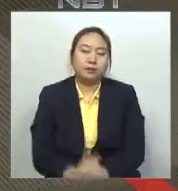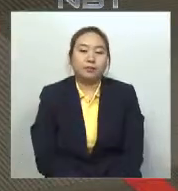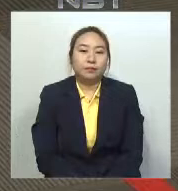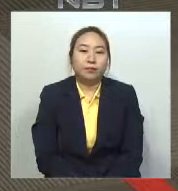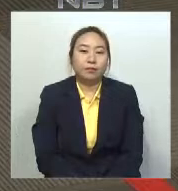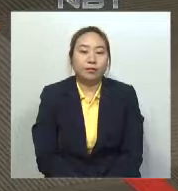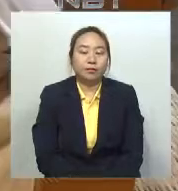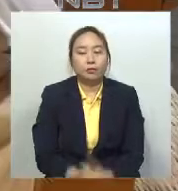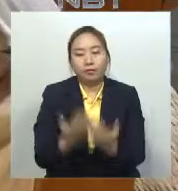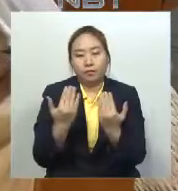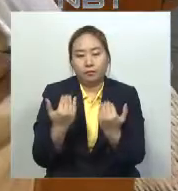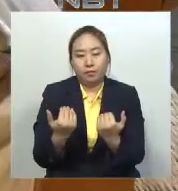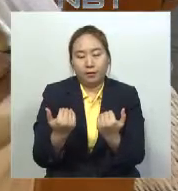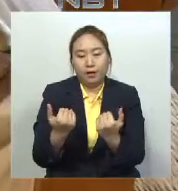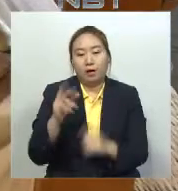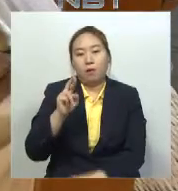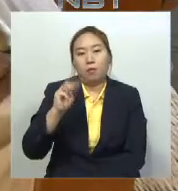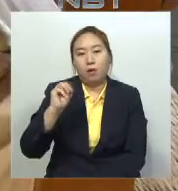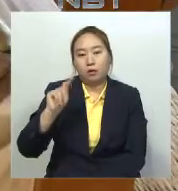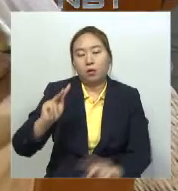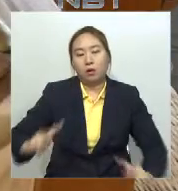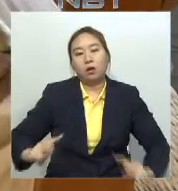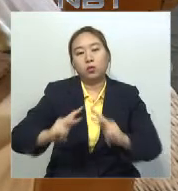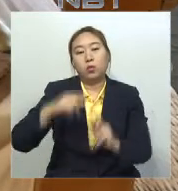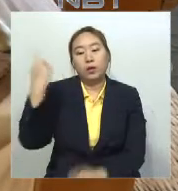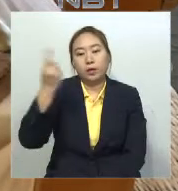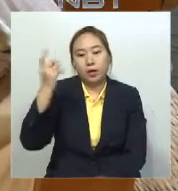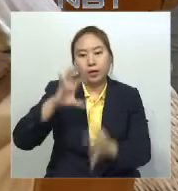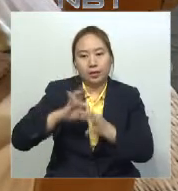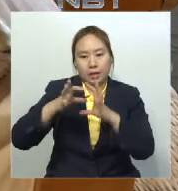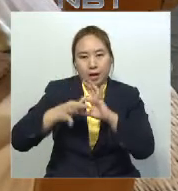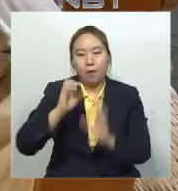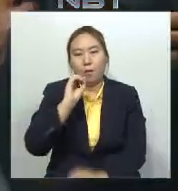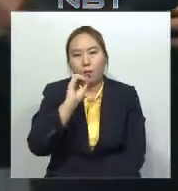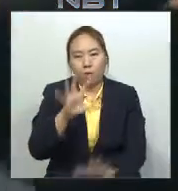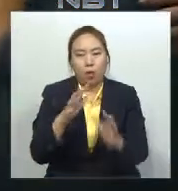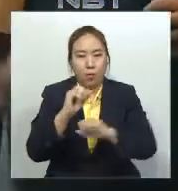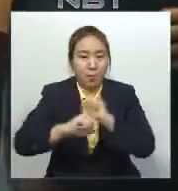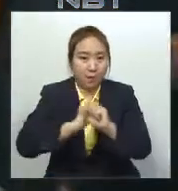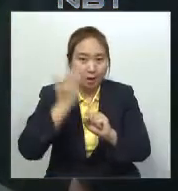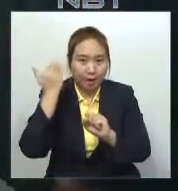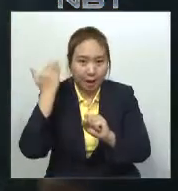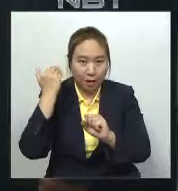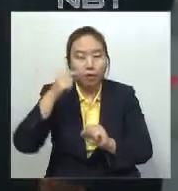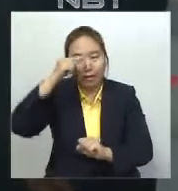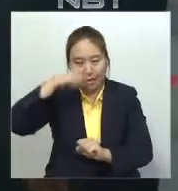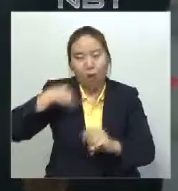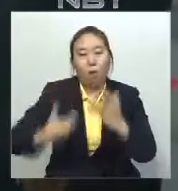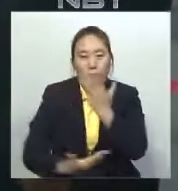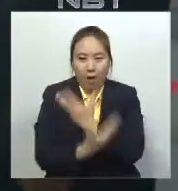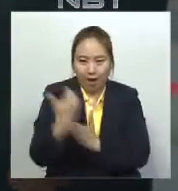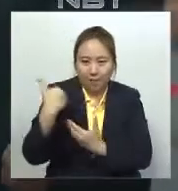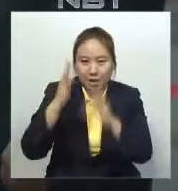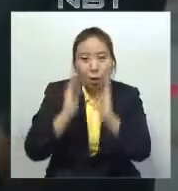ยทางด้านของนายวีรศักดิ์โคสุรัตน์รัฐมนตรีว่าการกระทรวงการท่องเที่ยวและกีฬาก็บอกนะครับว่าในปีที่ผ่านมาเนี่ยไทยมีโอกาสต้